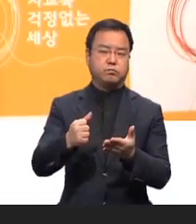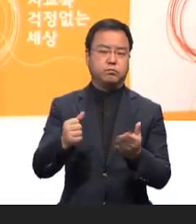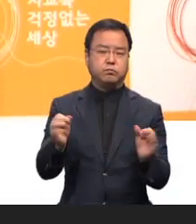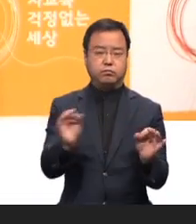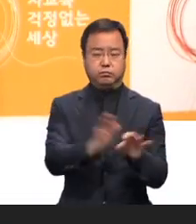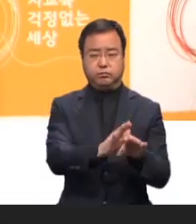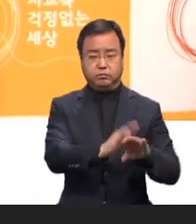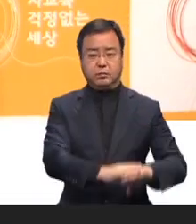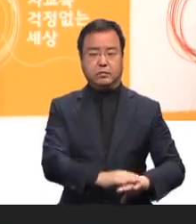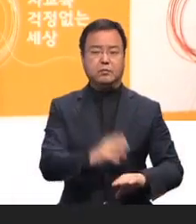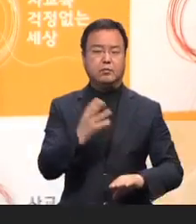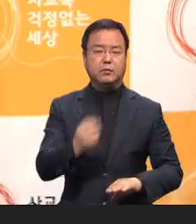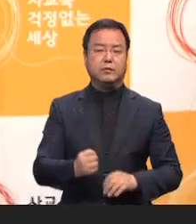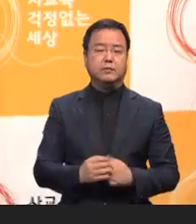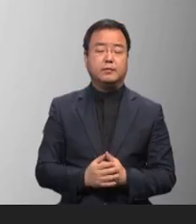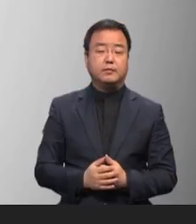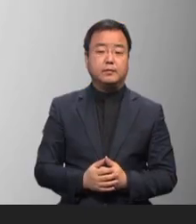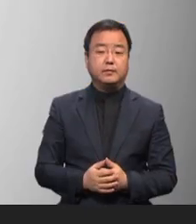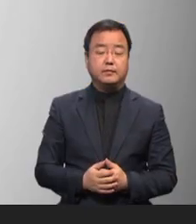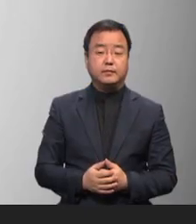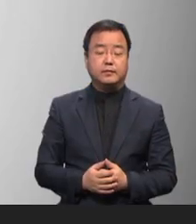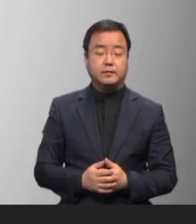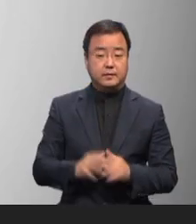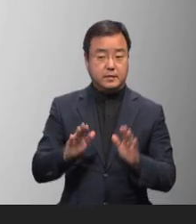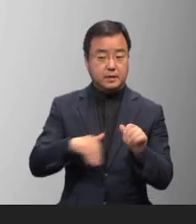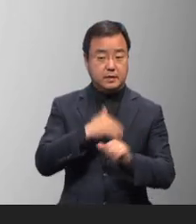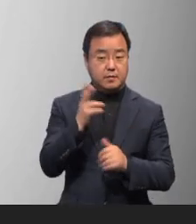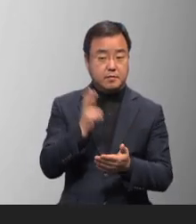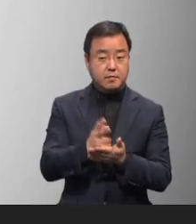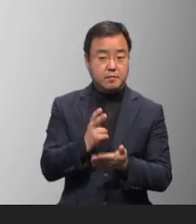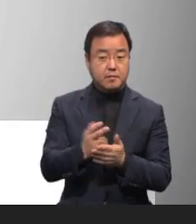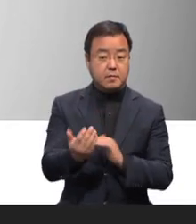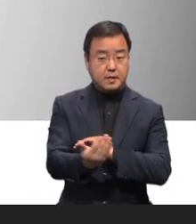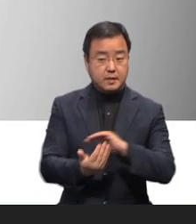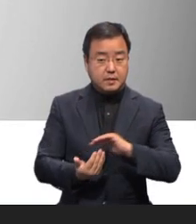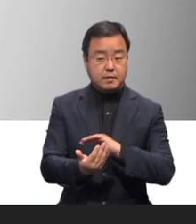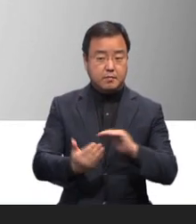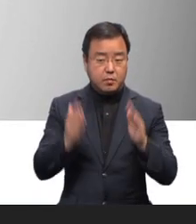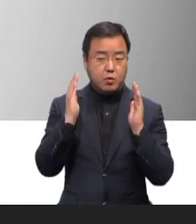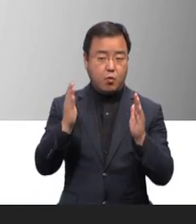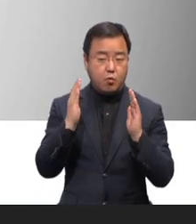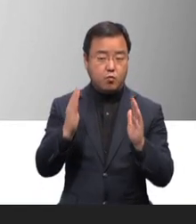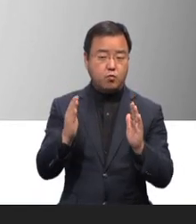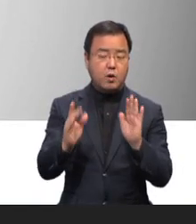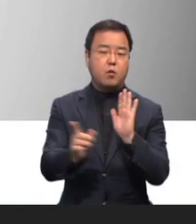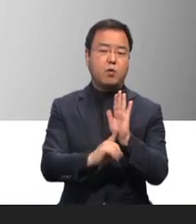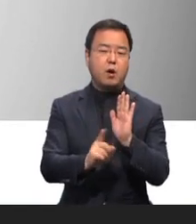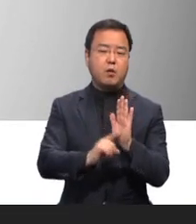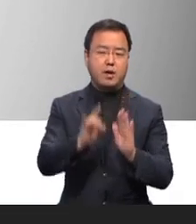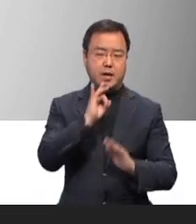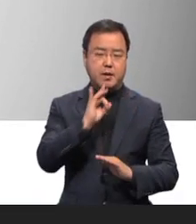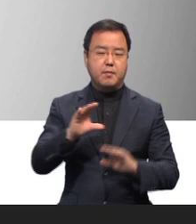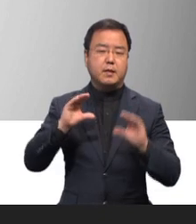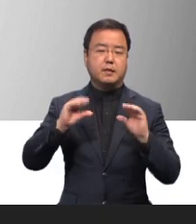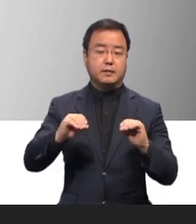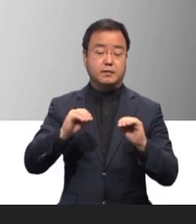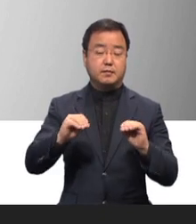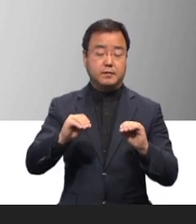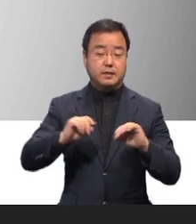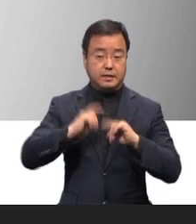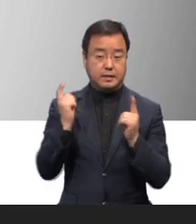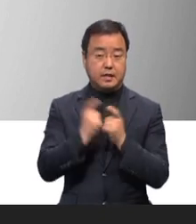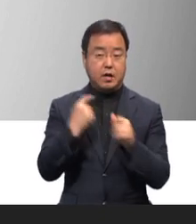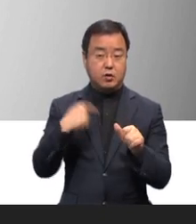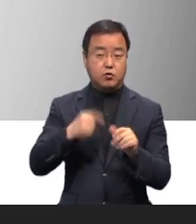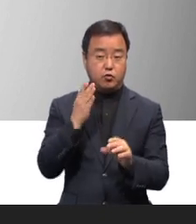보여주고 있는 상황이거든요 현행법상 선행학습 유발 광고만 금지될 뿐 사교육 에서 선행학습을 하는